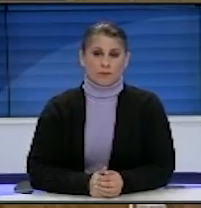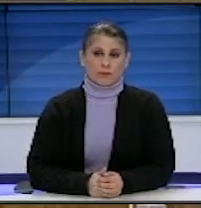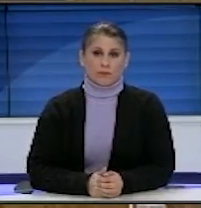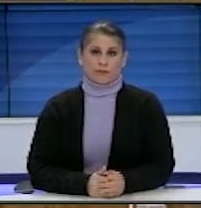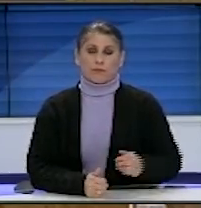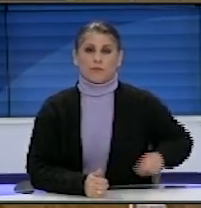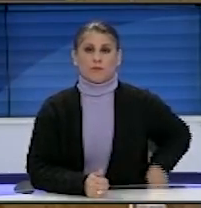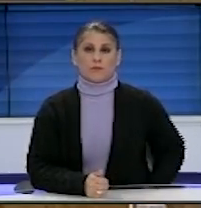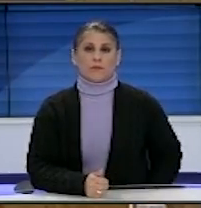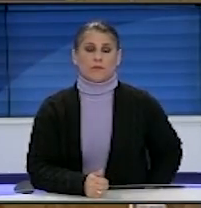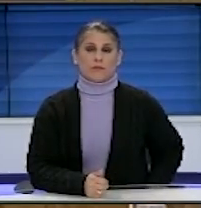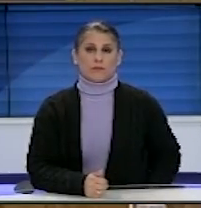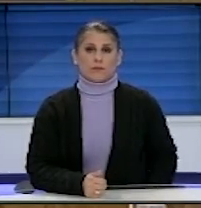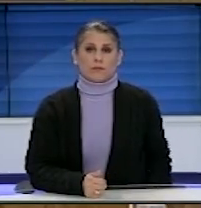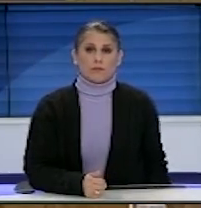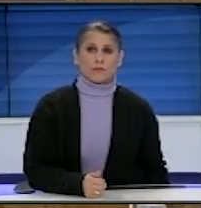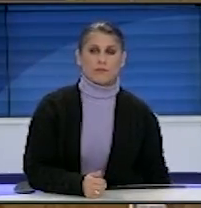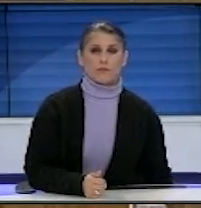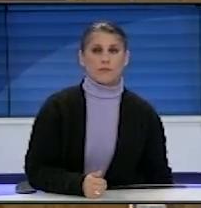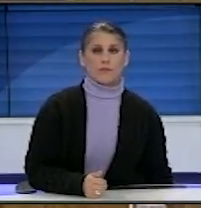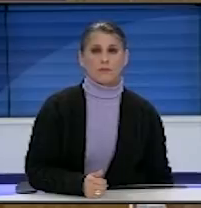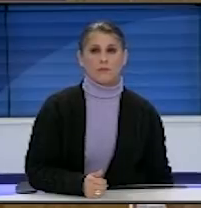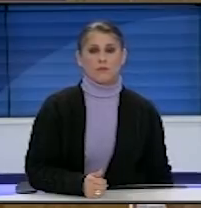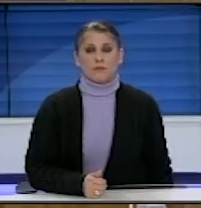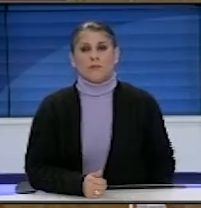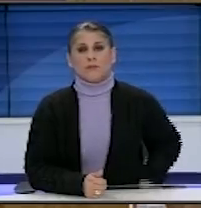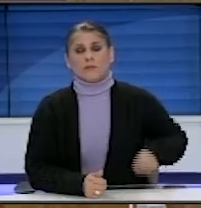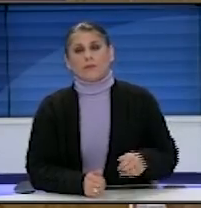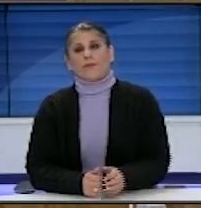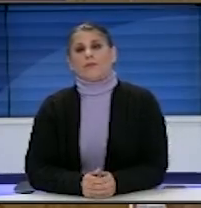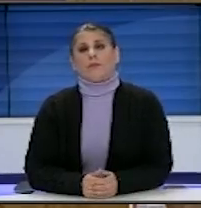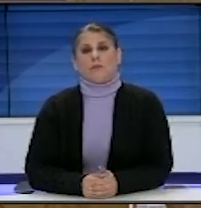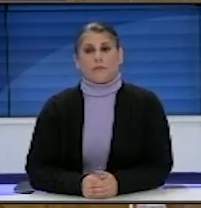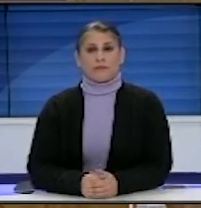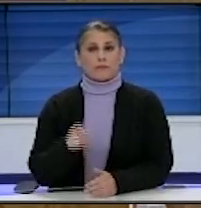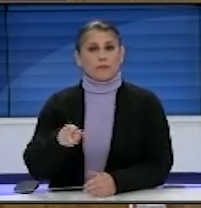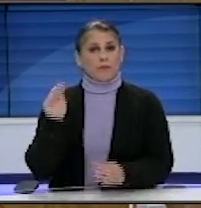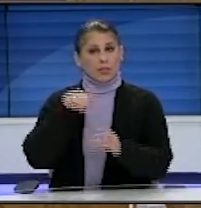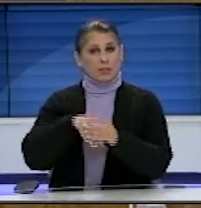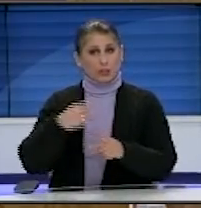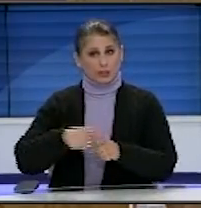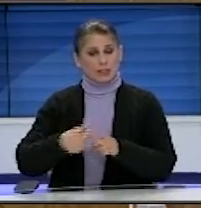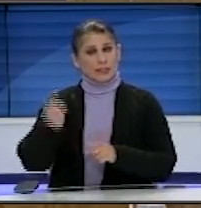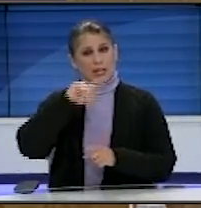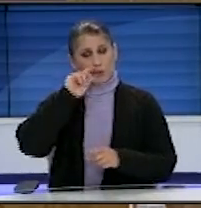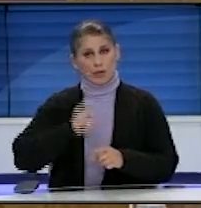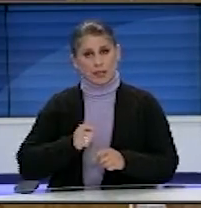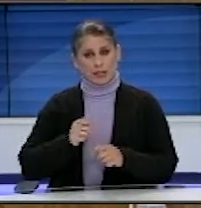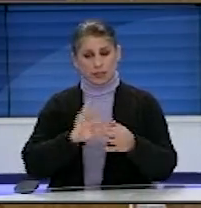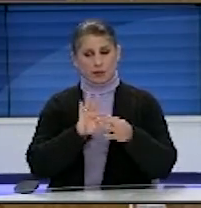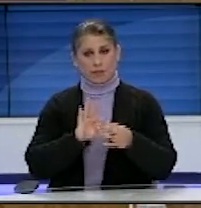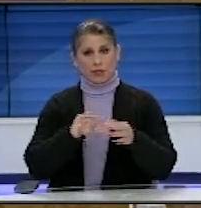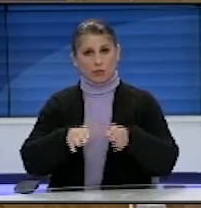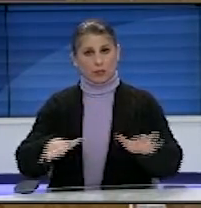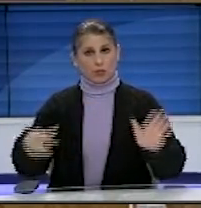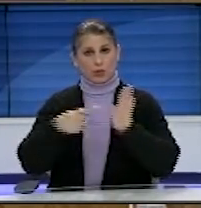επίσης ότι η συμμετοχή της Ελλάδας σε μια άλλη ουκρανική εκστρατεία, στο πλευρό των υπεριαλιστών